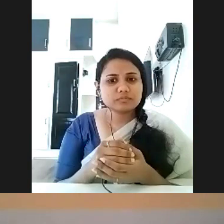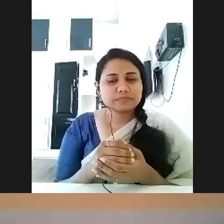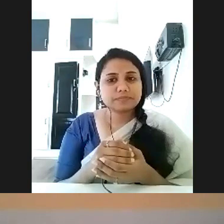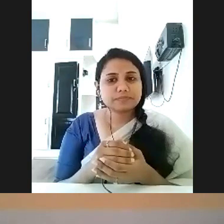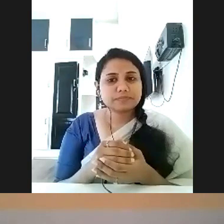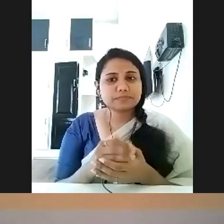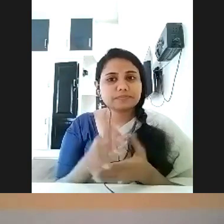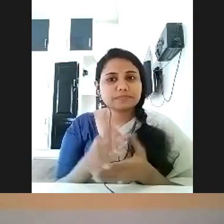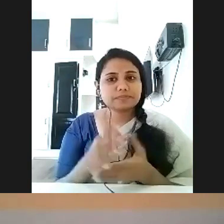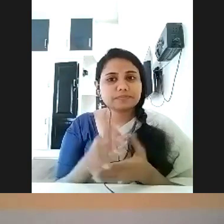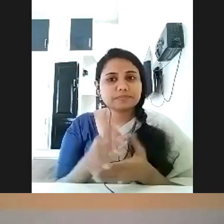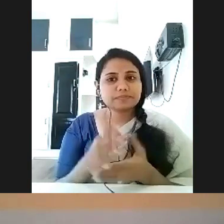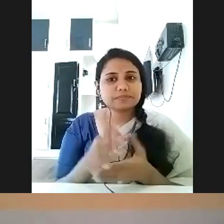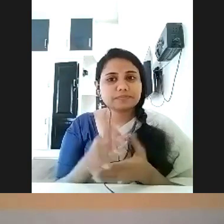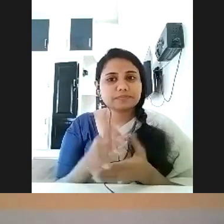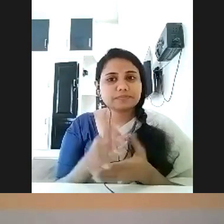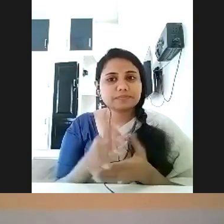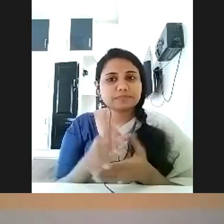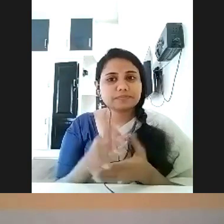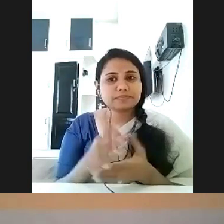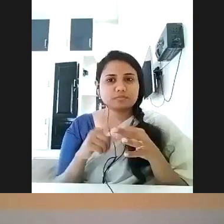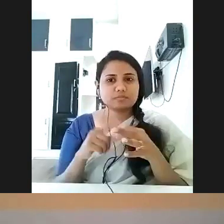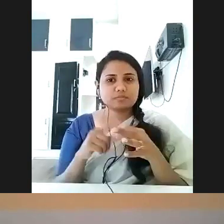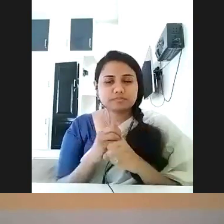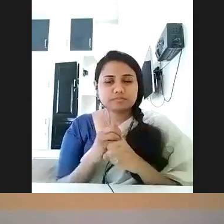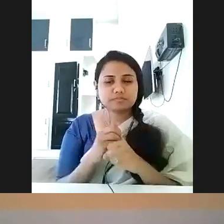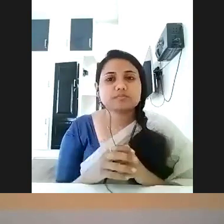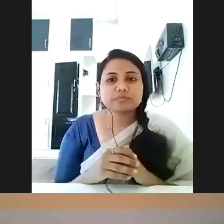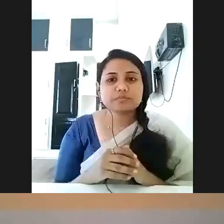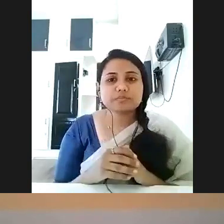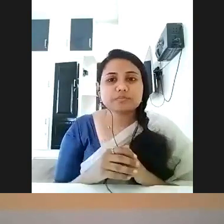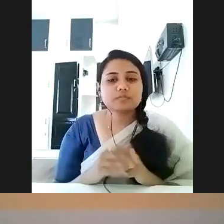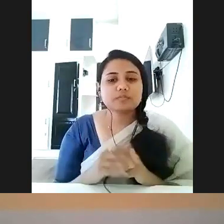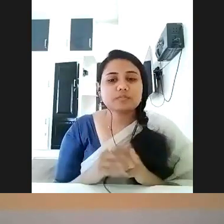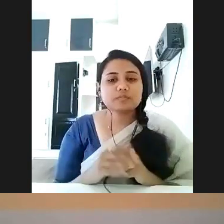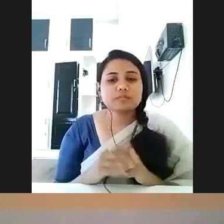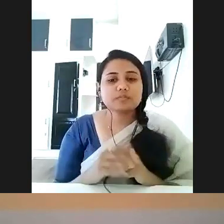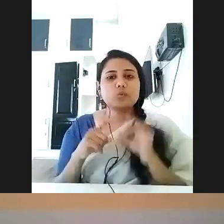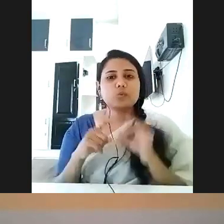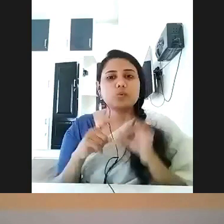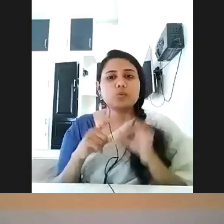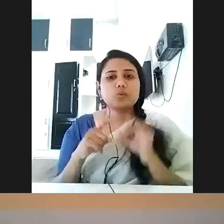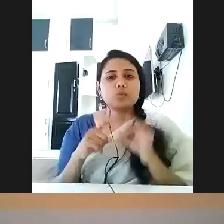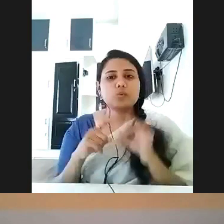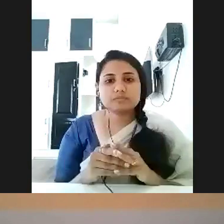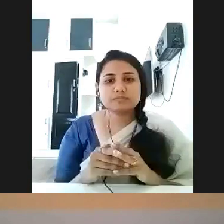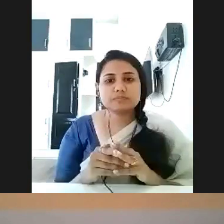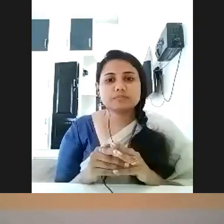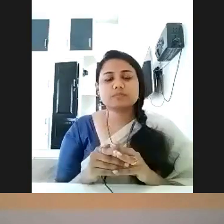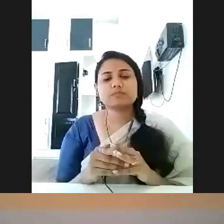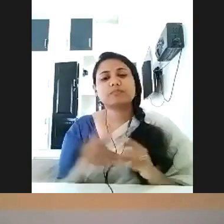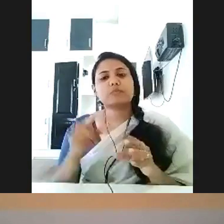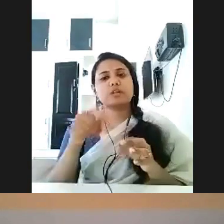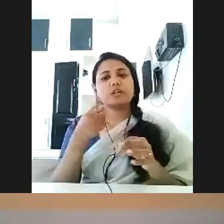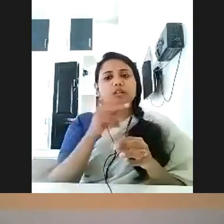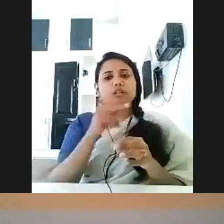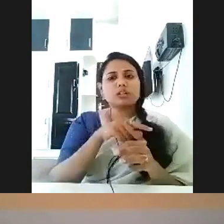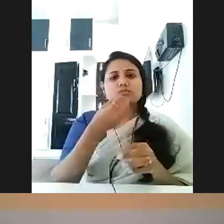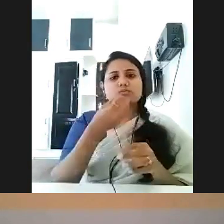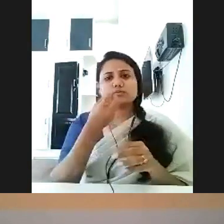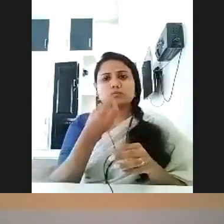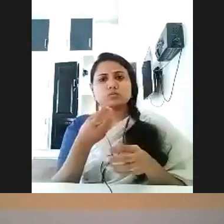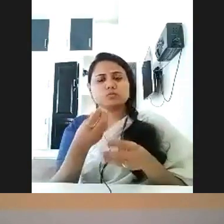നമുക്ക് അതിലേക്ക് പോവാം. മാഡം, നമുക്ക് ഒരു ക്വസ്റ്റ്യൻ വന്നിരിക്കുന്നത്, നമുക്കിപ്പം സോൾജൻസ്മയും റെസ്റ്റിപ്ലമും ഒക്കെ നമ്മൾ ഇപ്പൊ